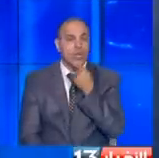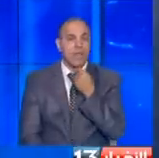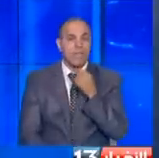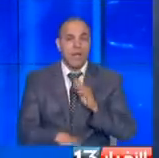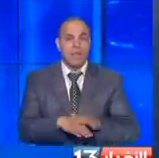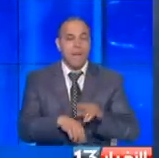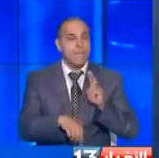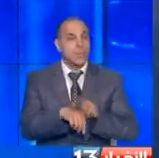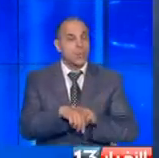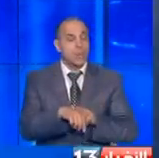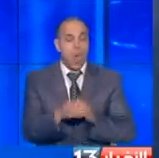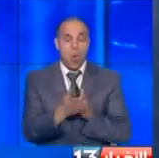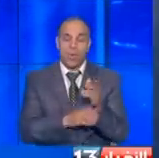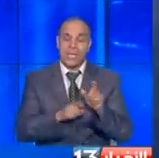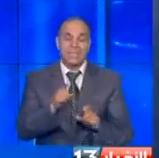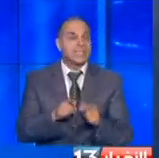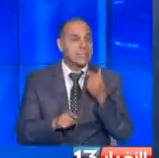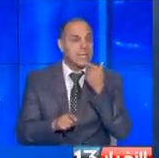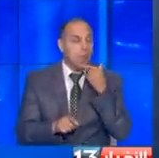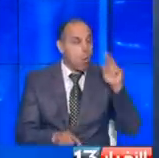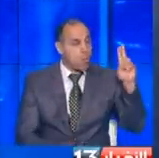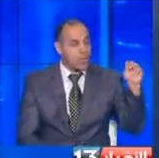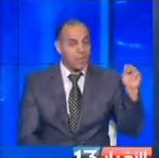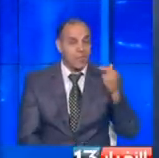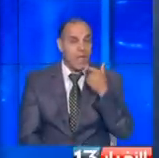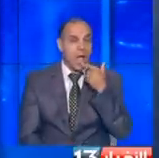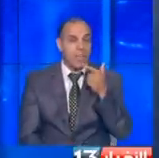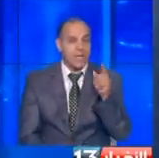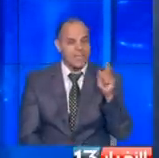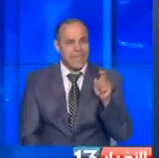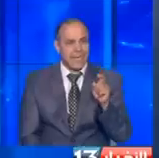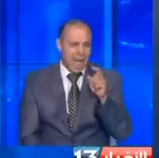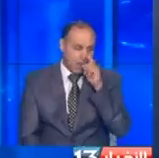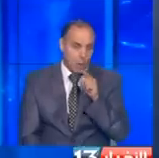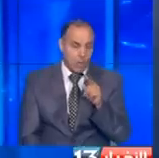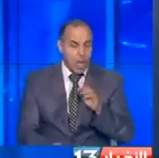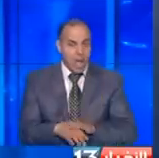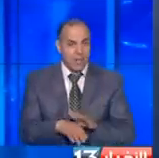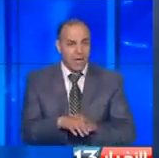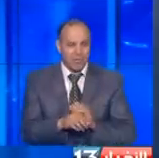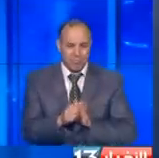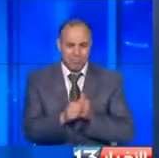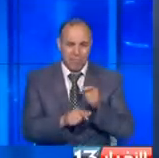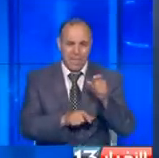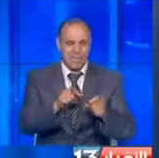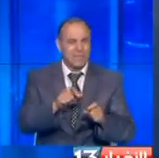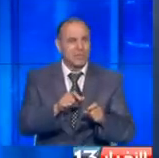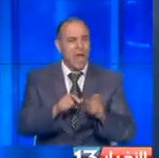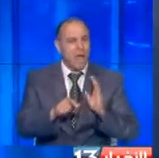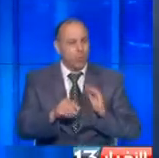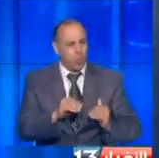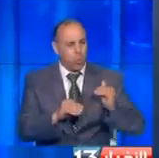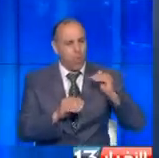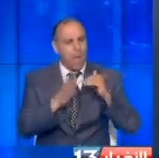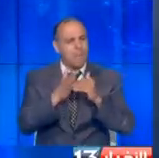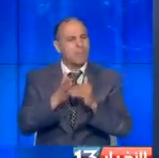حذر المفوض السامي لحقوق الإنسان في الأمم المتحدة زيد رعد الحسين، حذر من التبعات الإنسانية للتصعيد العسكري في